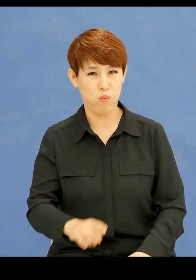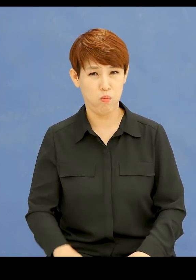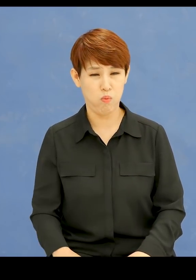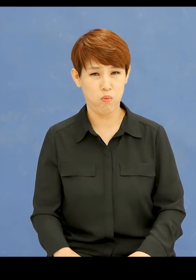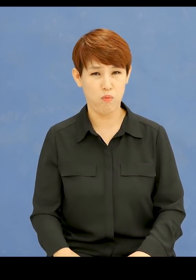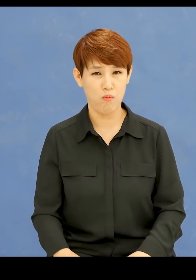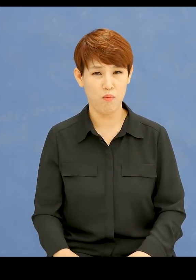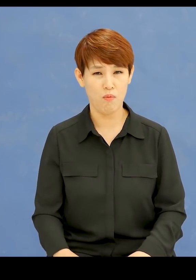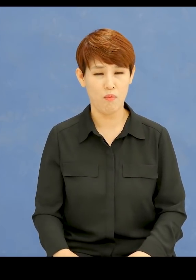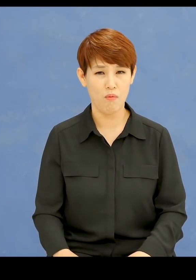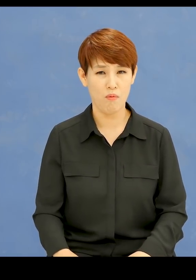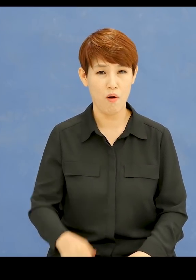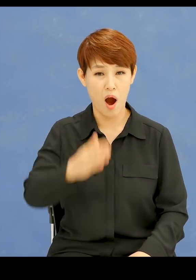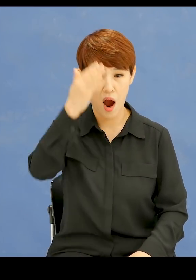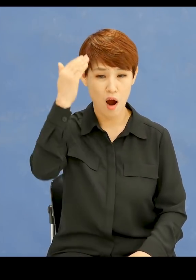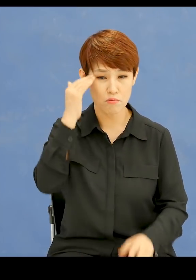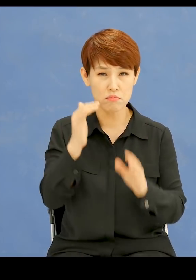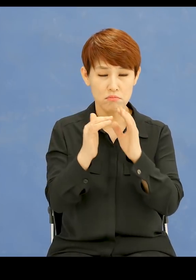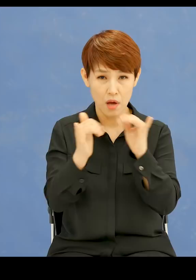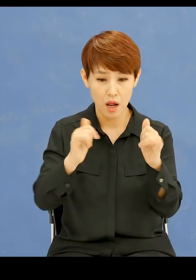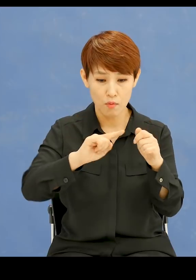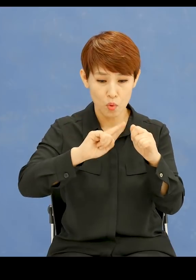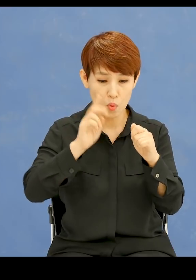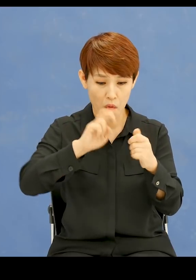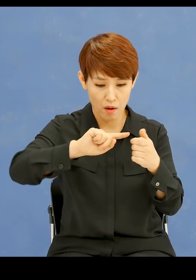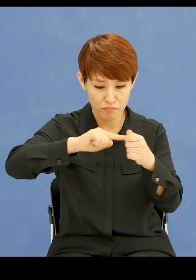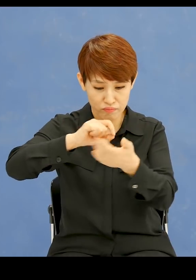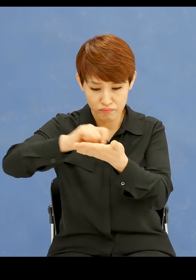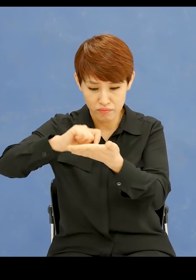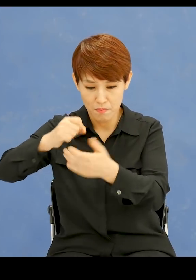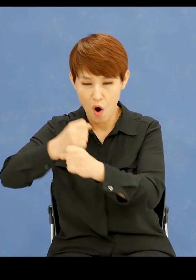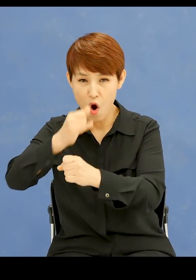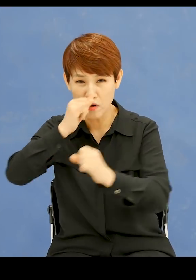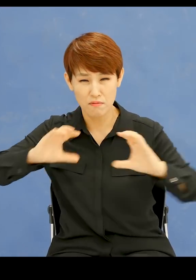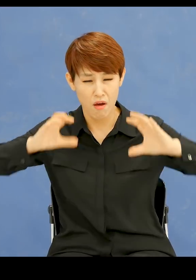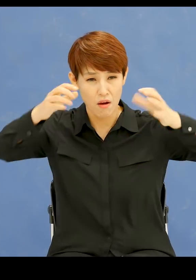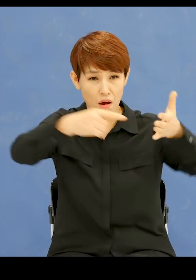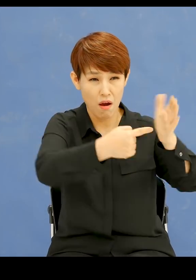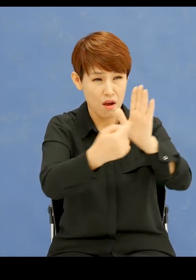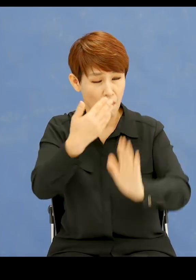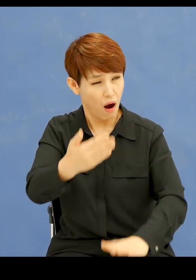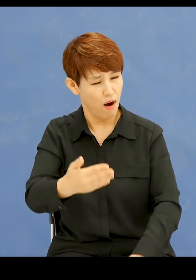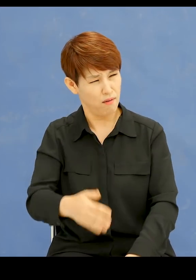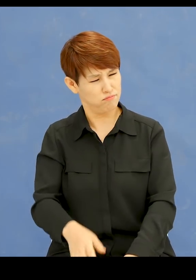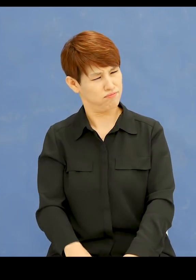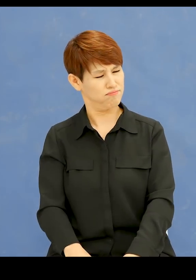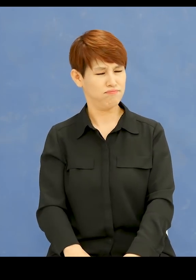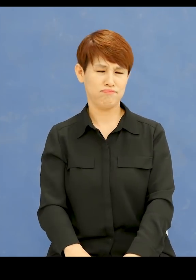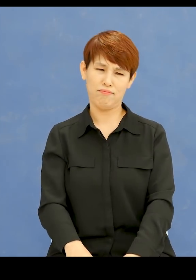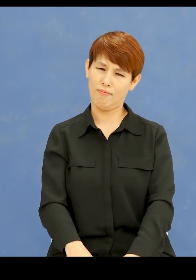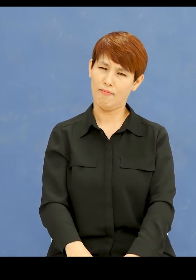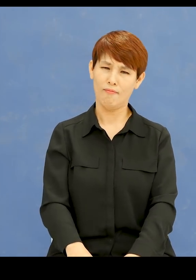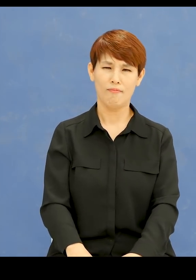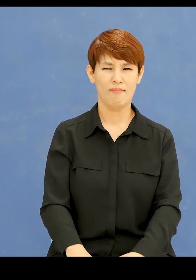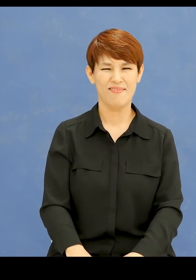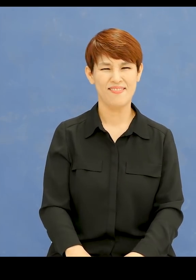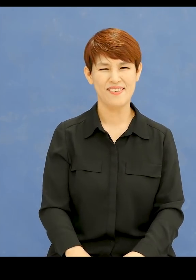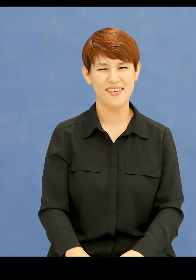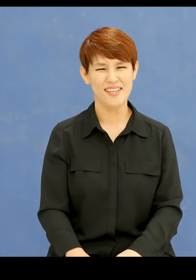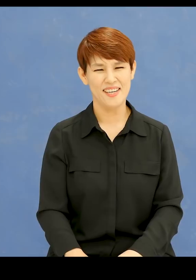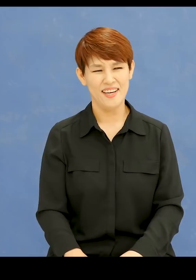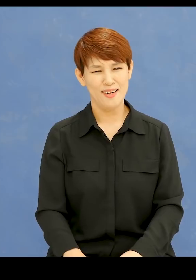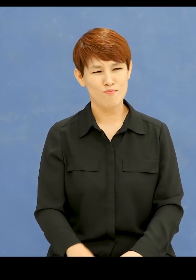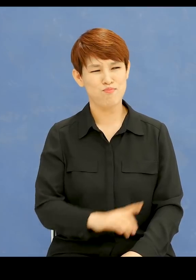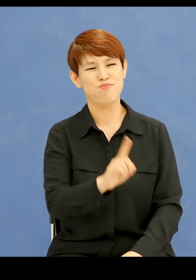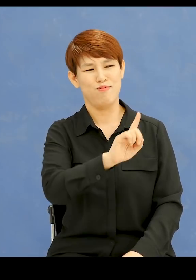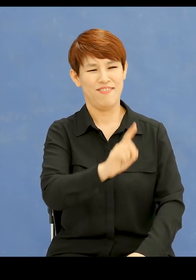영어권도 아니고 네. 한국 사람이 쓴 곡이 어떻게 전 세계에서 불려질 일이 있을까? 그냥 이렇게